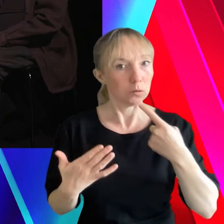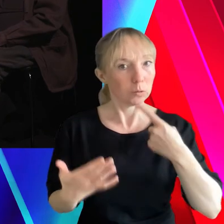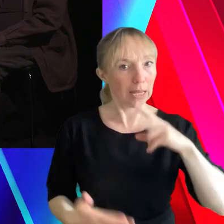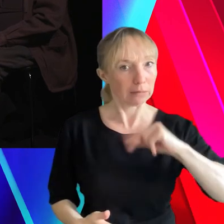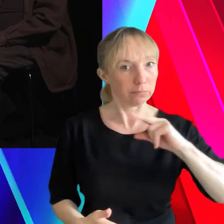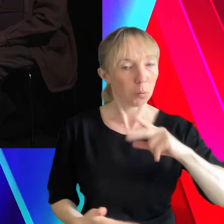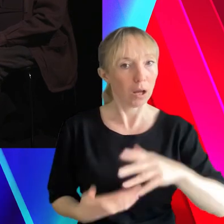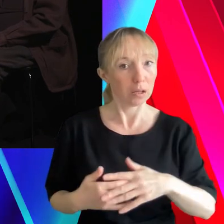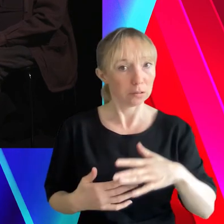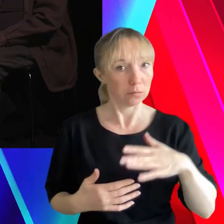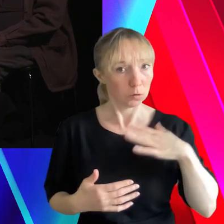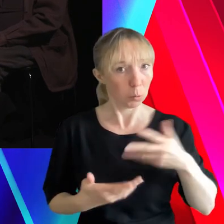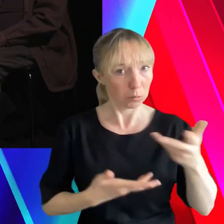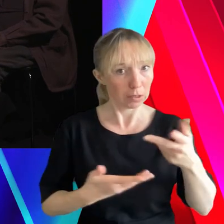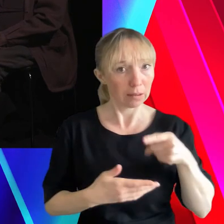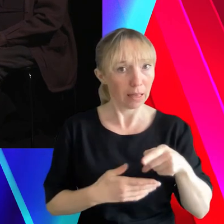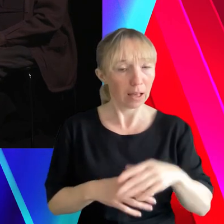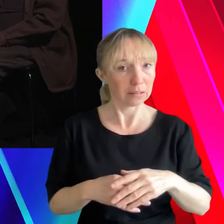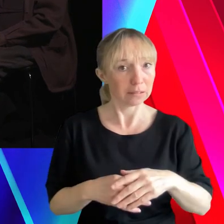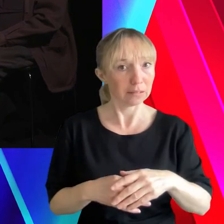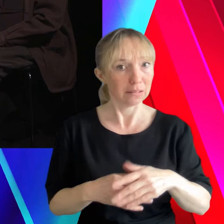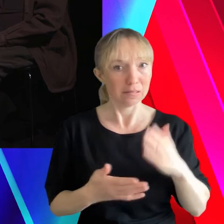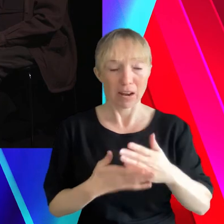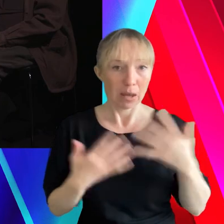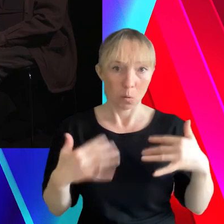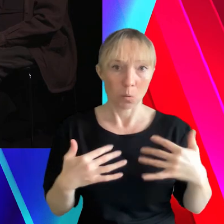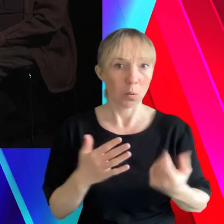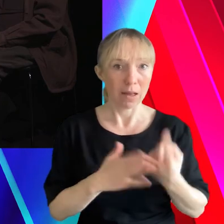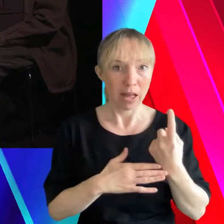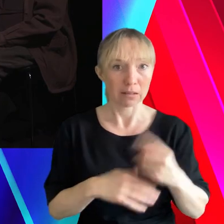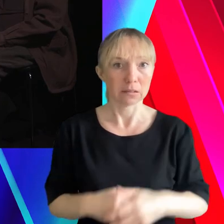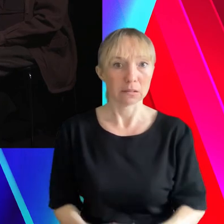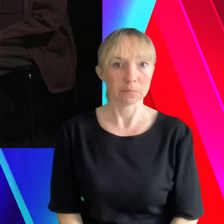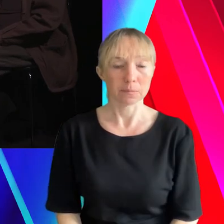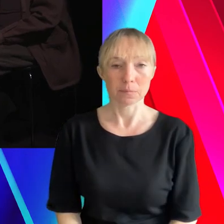Do you want to talk about that historic event? دیشب داشتم با